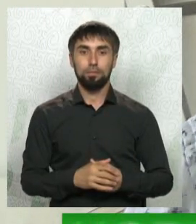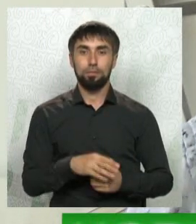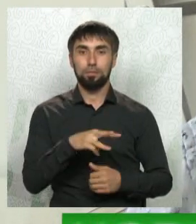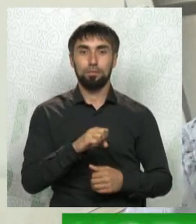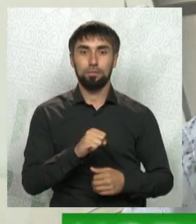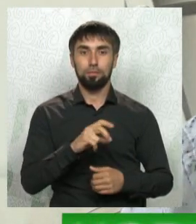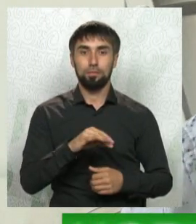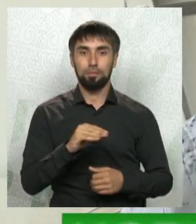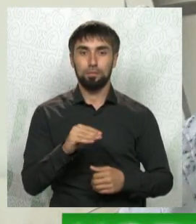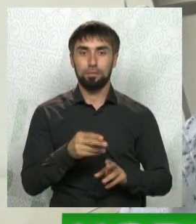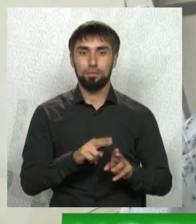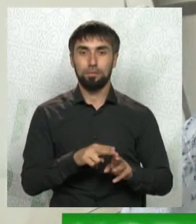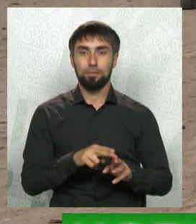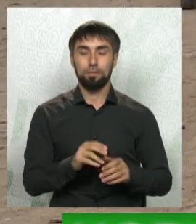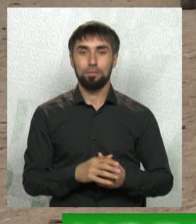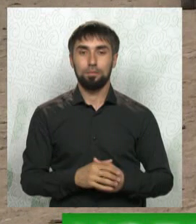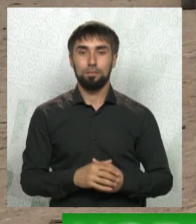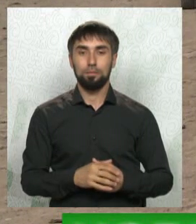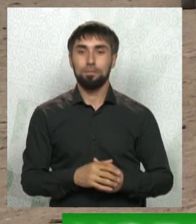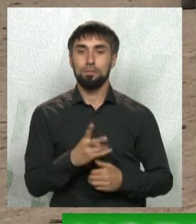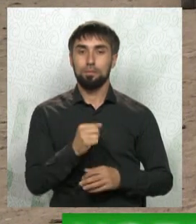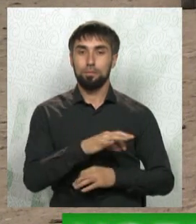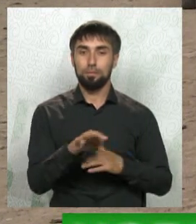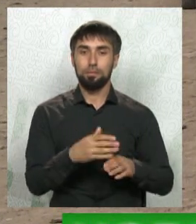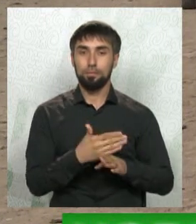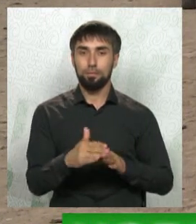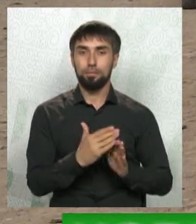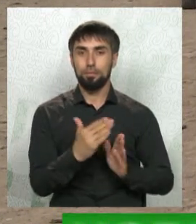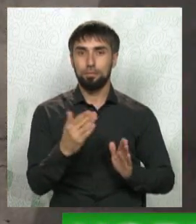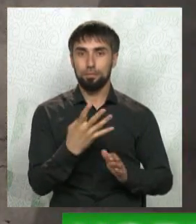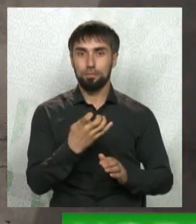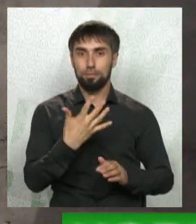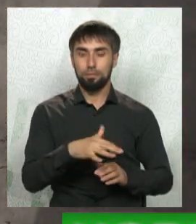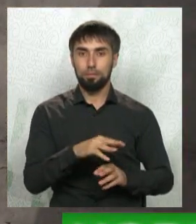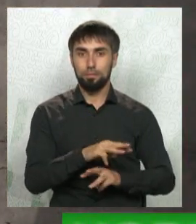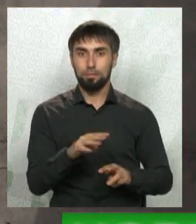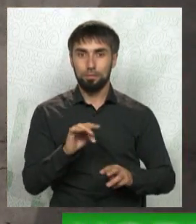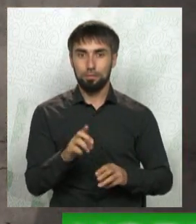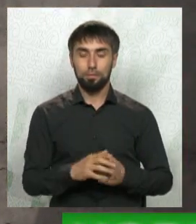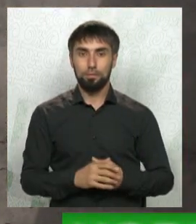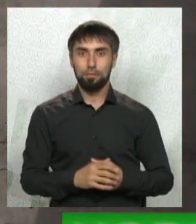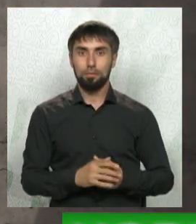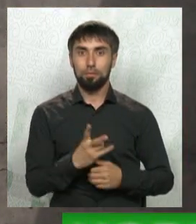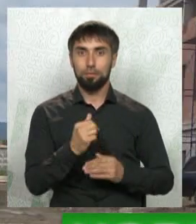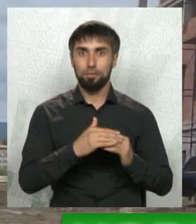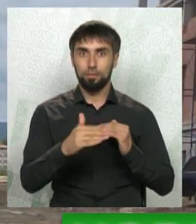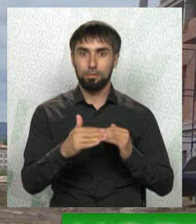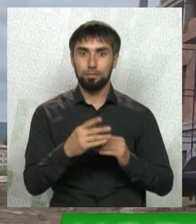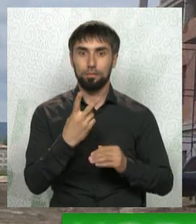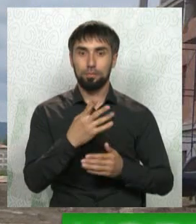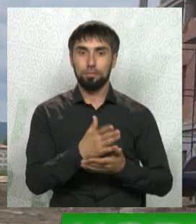монтаж слаботочных систем у нас. На проект выделено свыше 450 миллионов рублей. На территории в